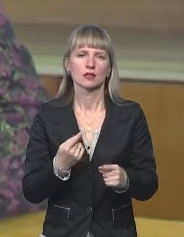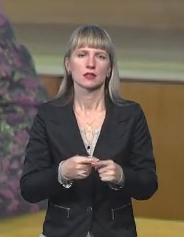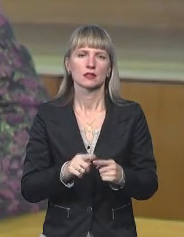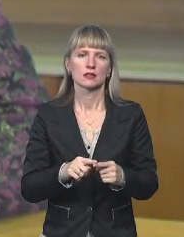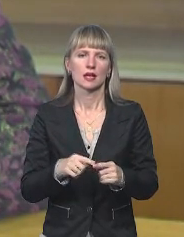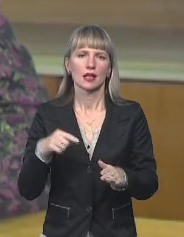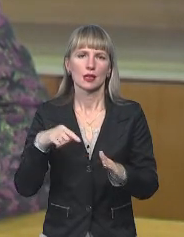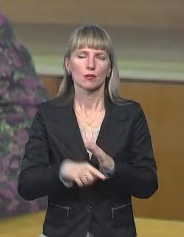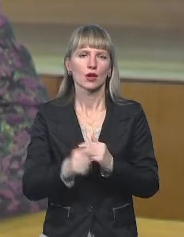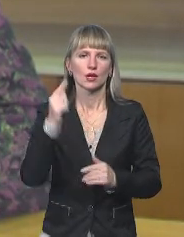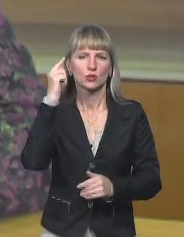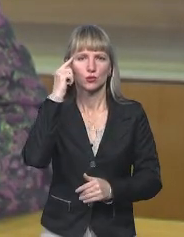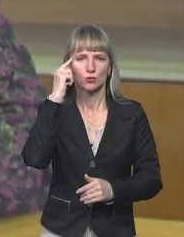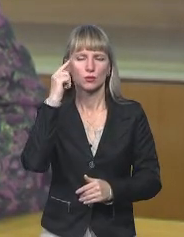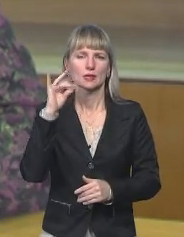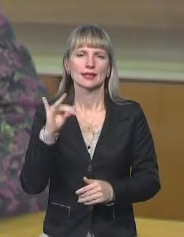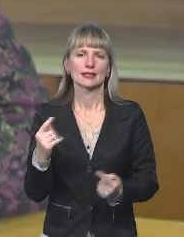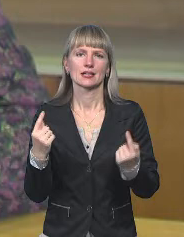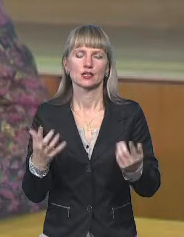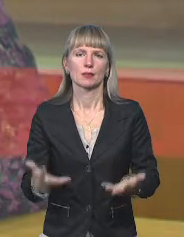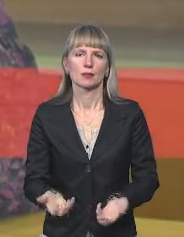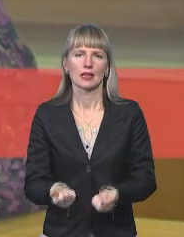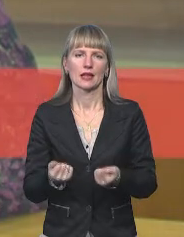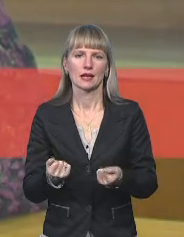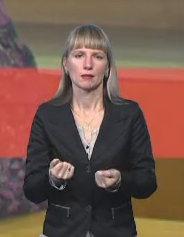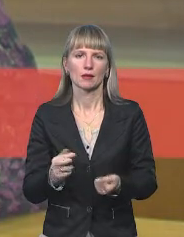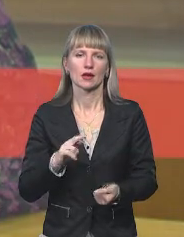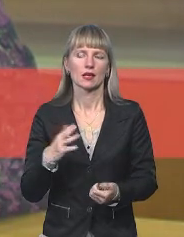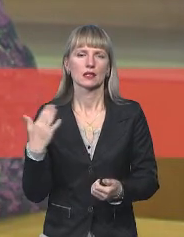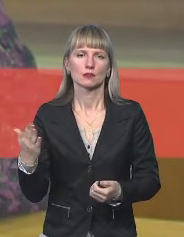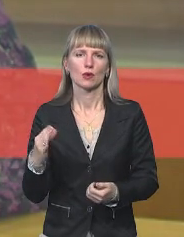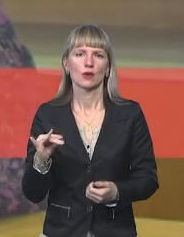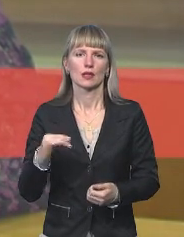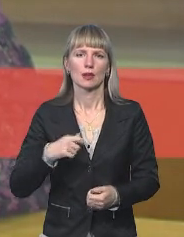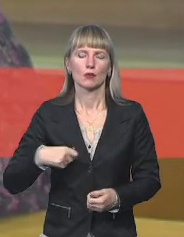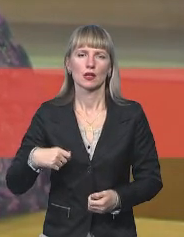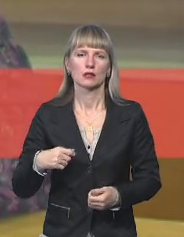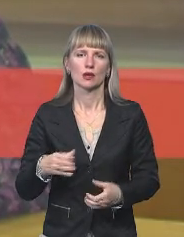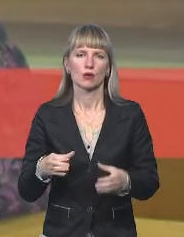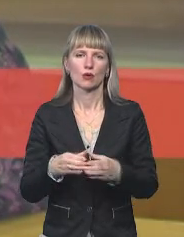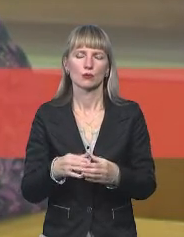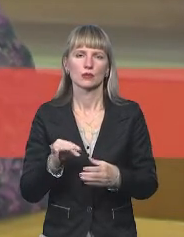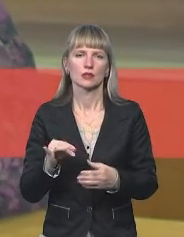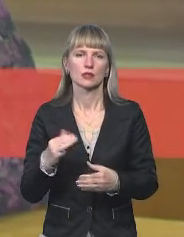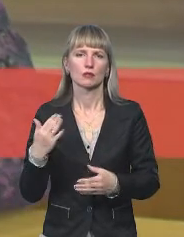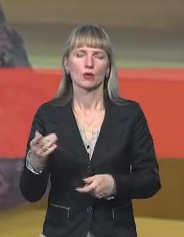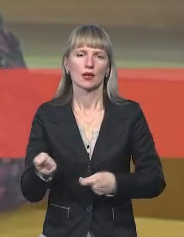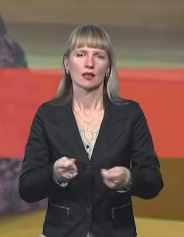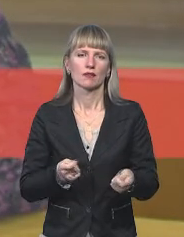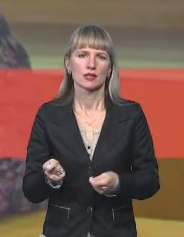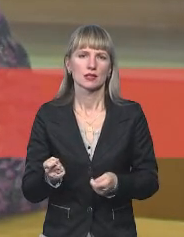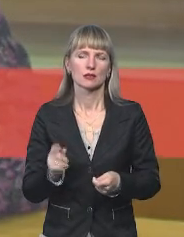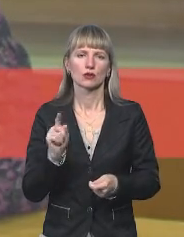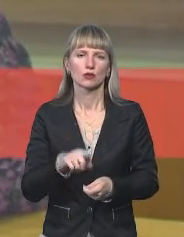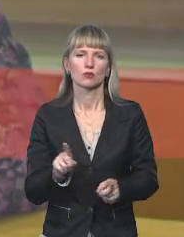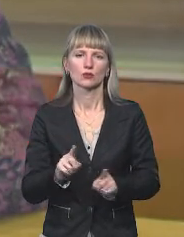глибоке розуміння і значна така підтримка, як з боку і депутатського корпусу, як з боку керівництва, тому